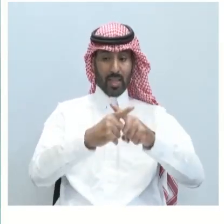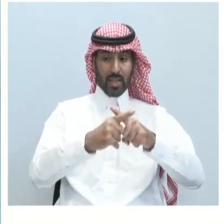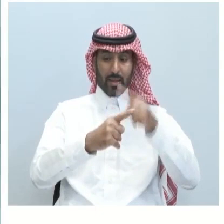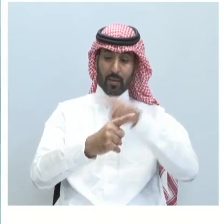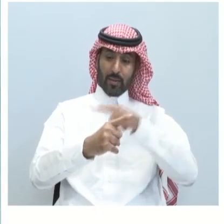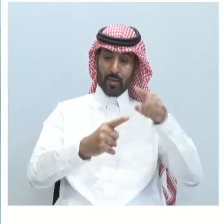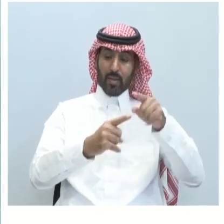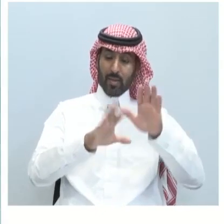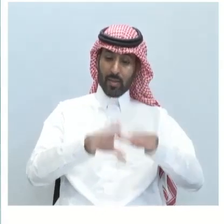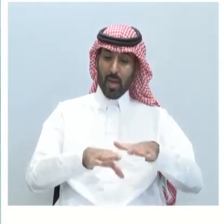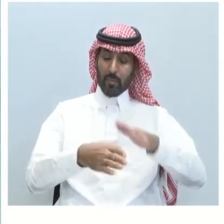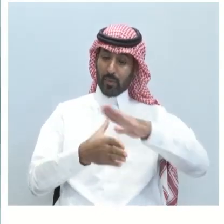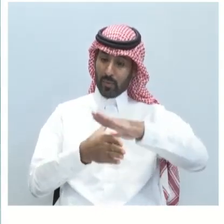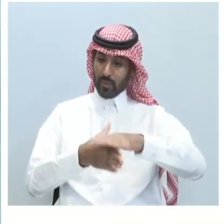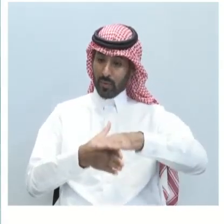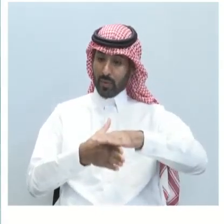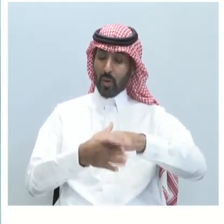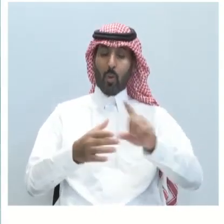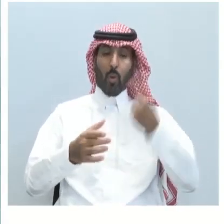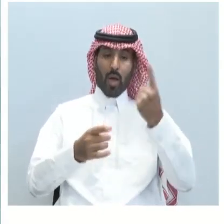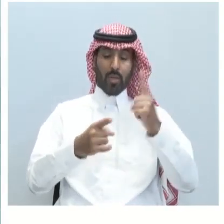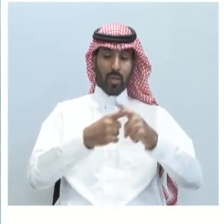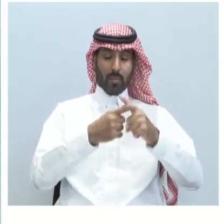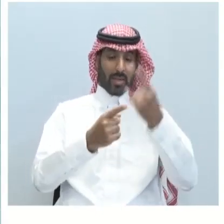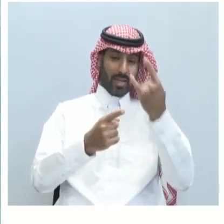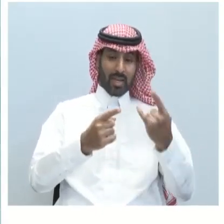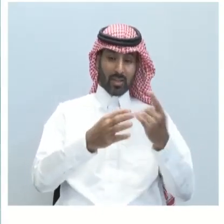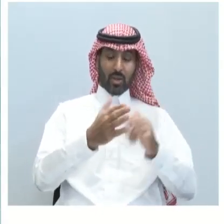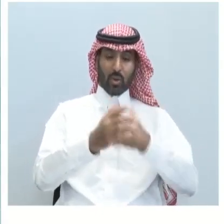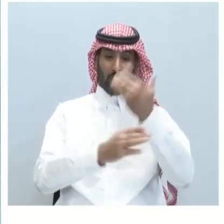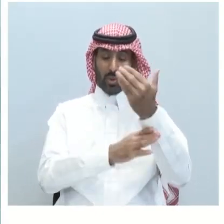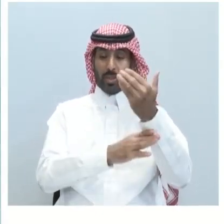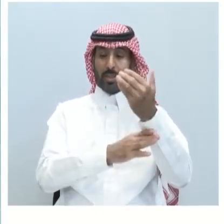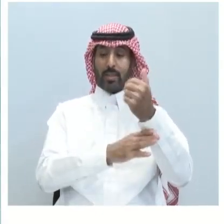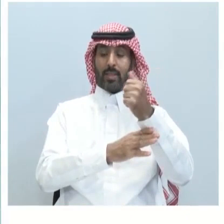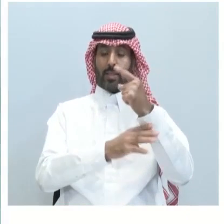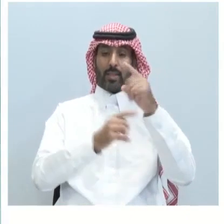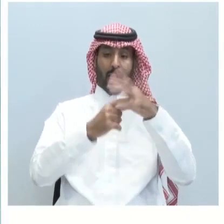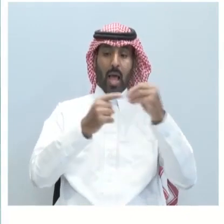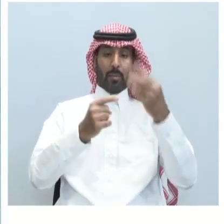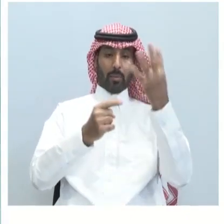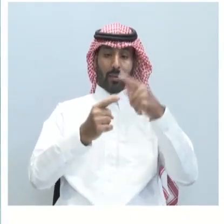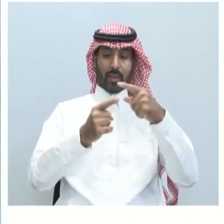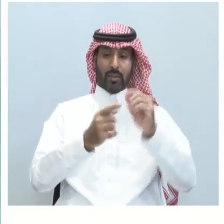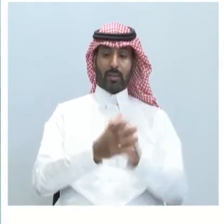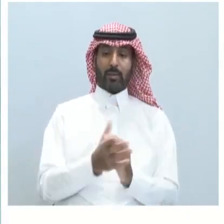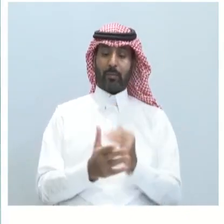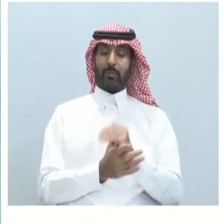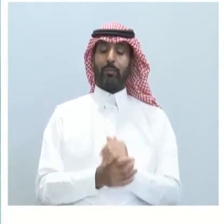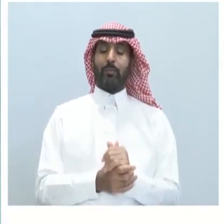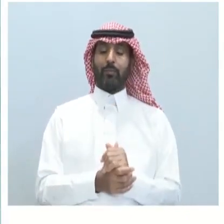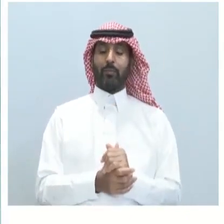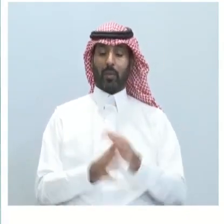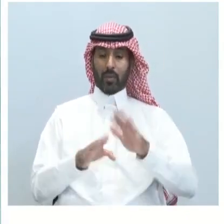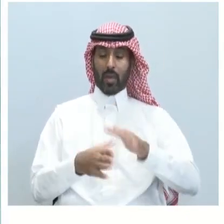الايونين ثابتا تماما اللي هو واحد ضرب عشره اس سالب 14 واحد ضرب عشره والسالب 14 اللي هو مين